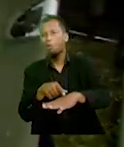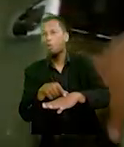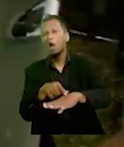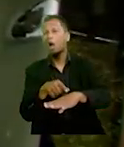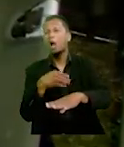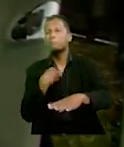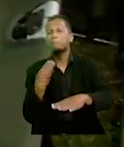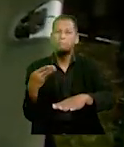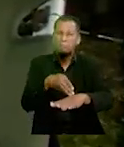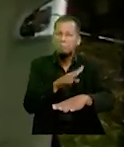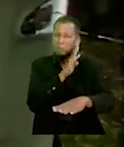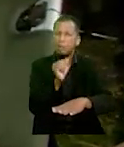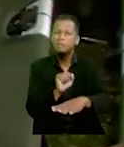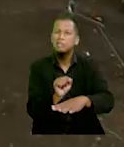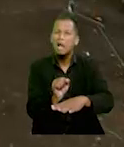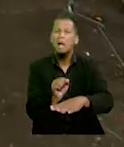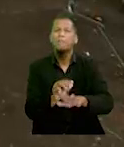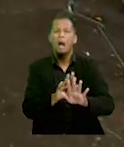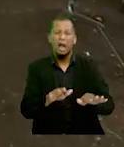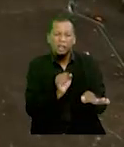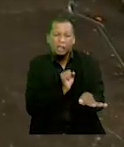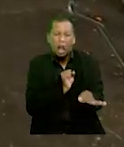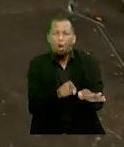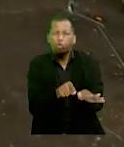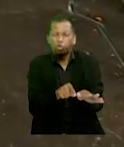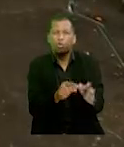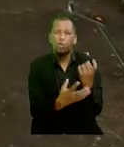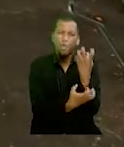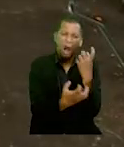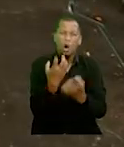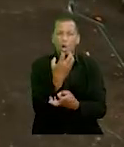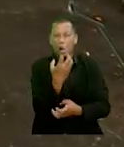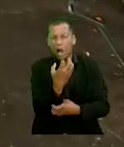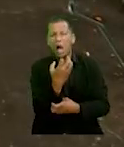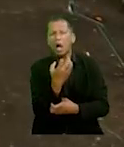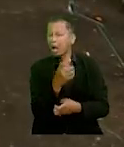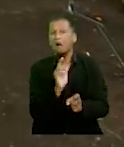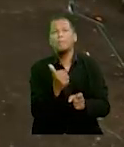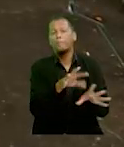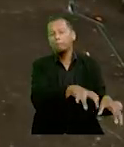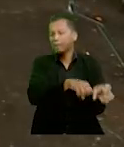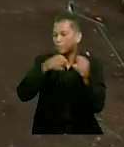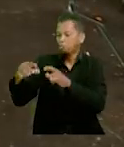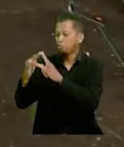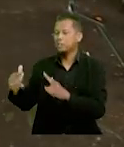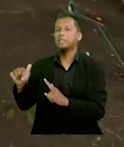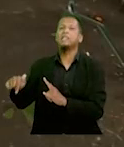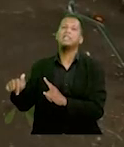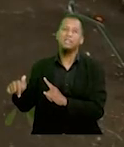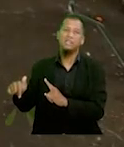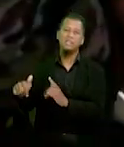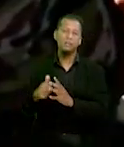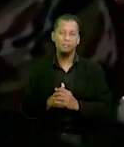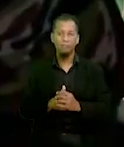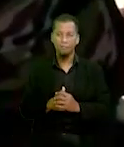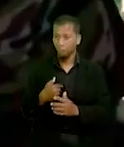sama anak-anak, takut ada yang celaka, gimana kan ya. Ya langsung kita di sini ke lapang gitu. Oke, tadi kan Bu udah sarapan juga dikasih dari